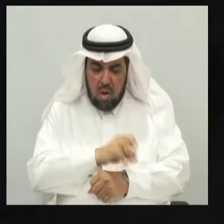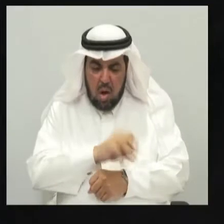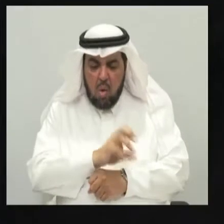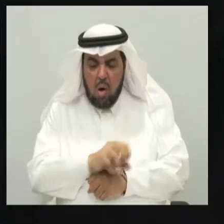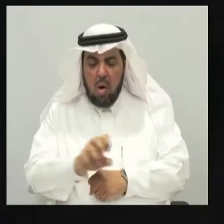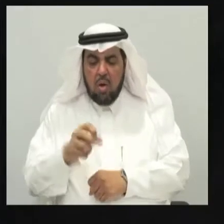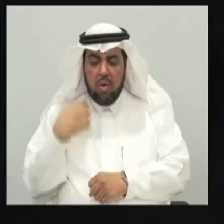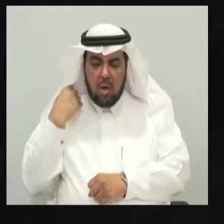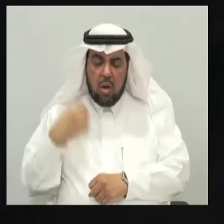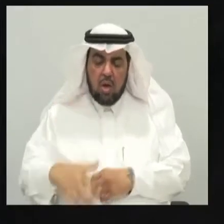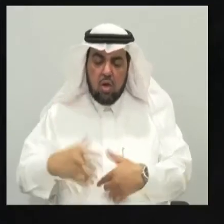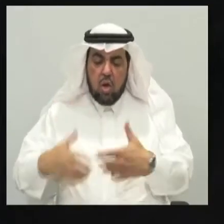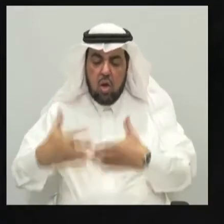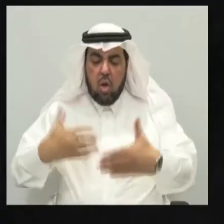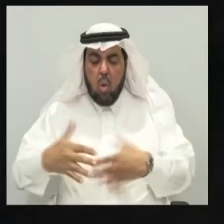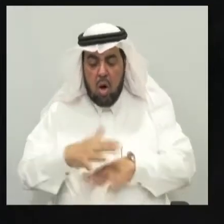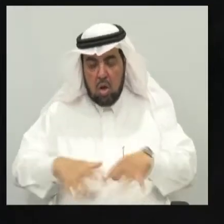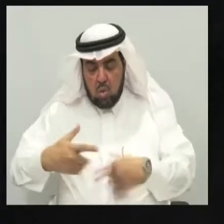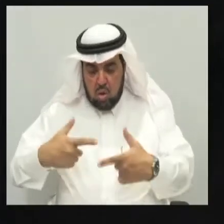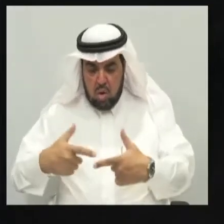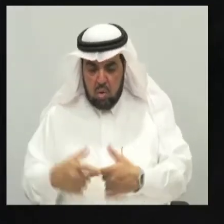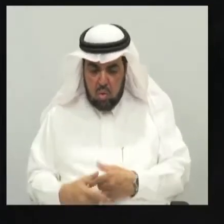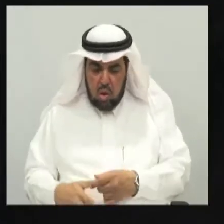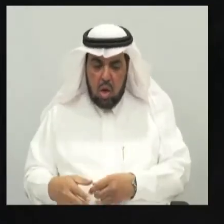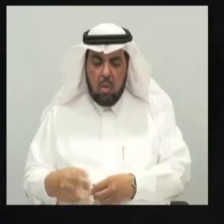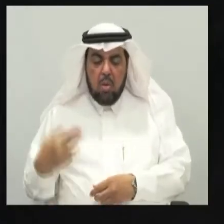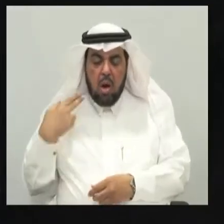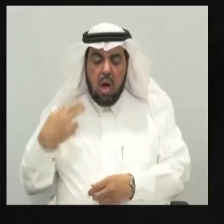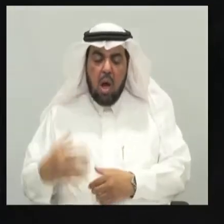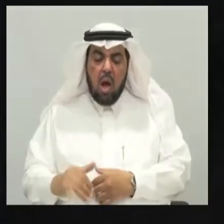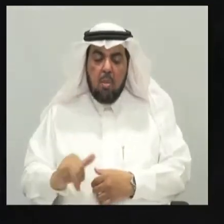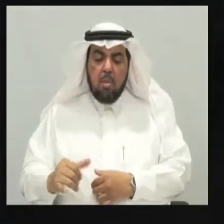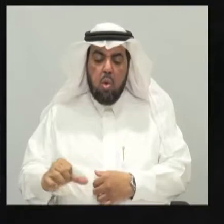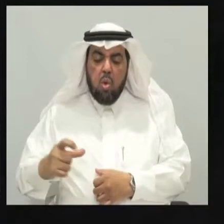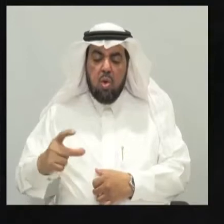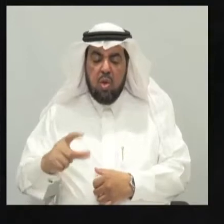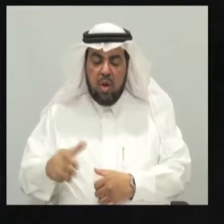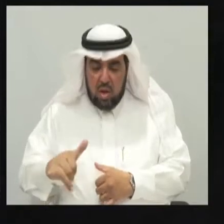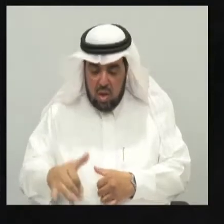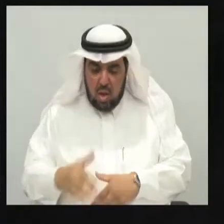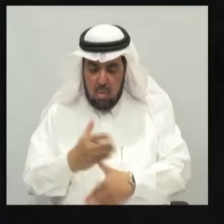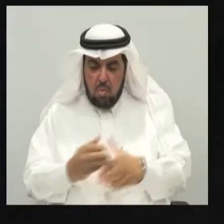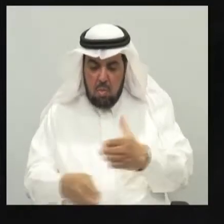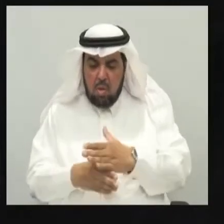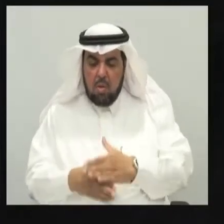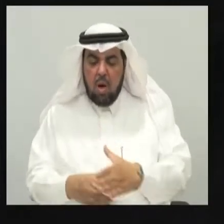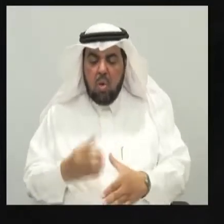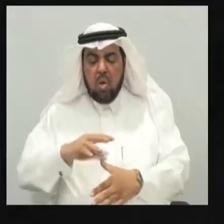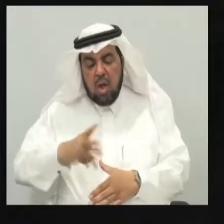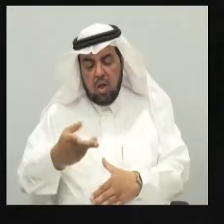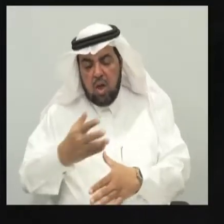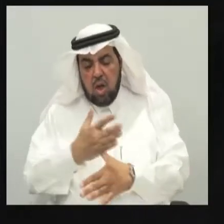تطور الجدول الدوري، وقام العالم موزلي لاحقا ببناء أو بتعديل جدول